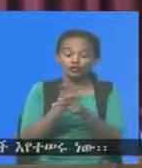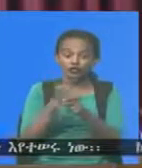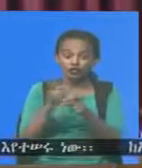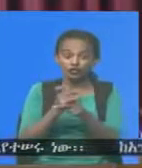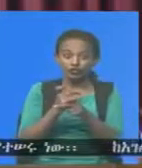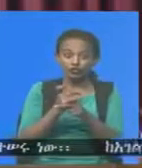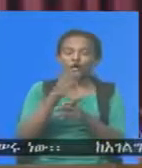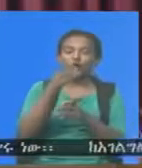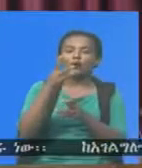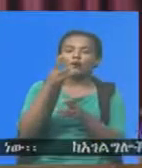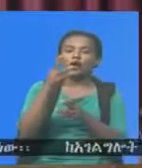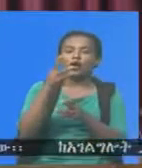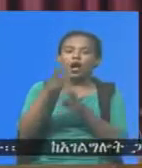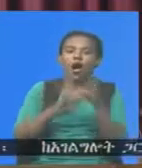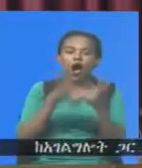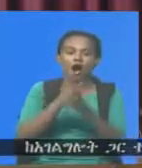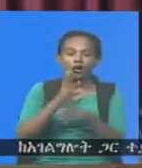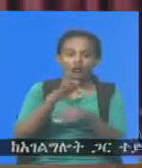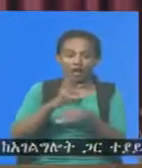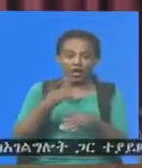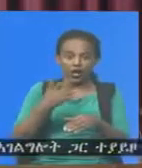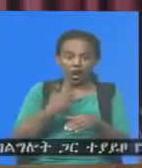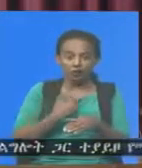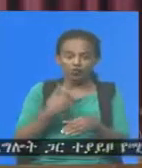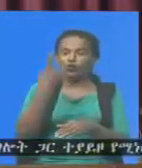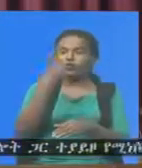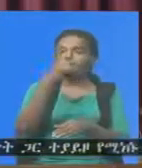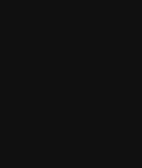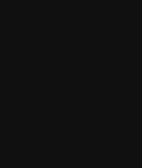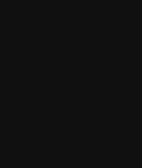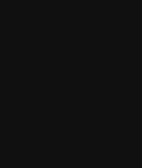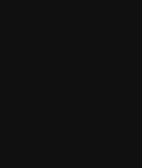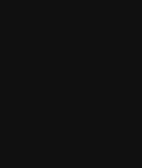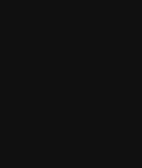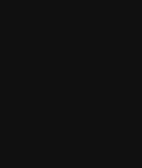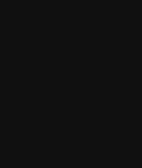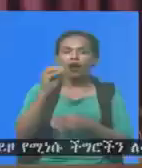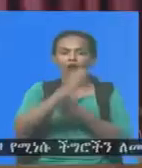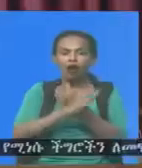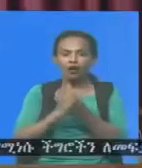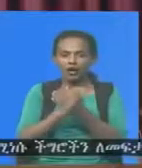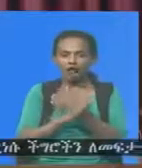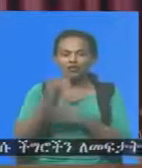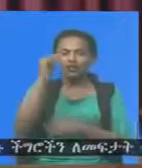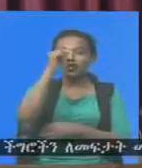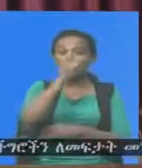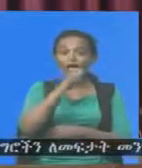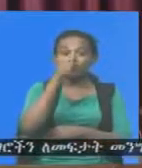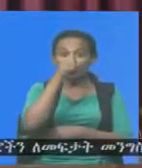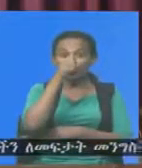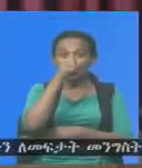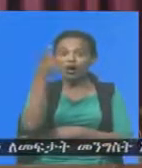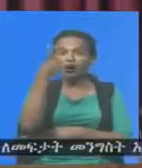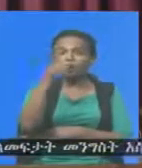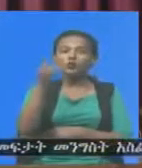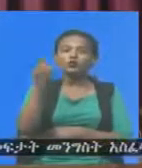በዓለም ላይ ካሉ 160 ሀገራት